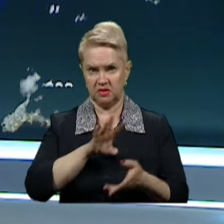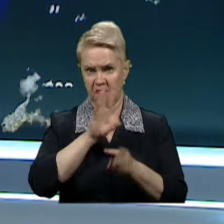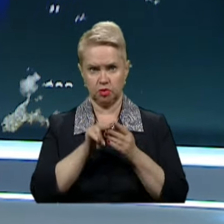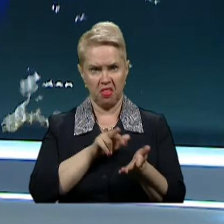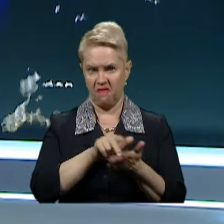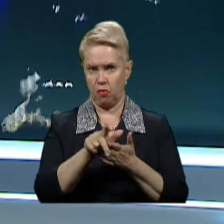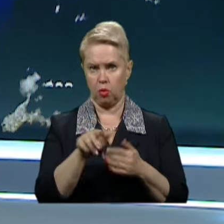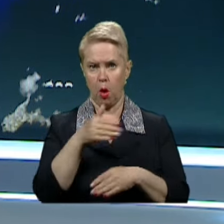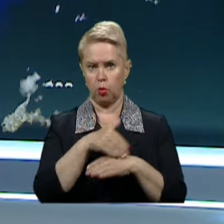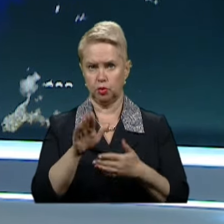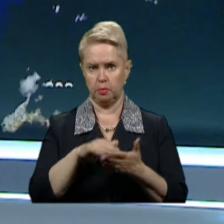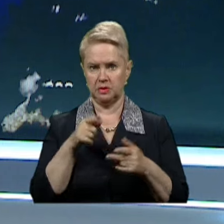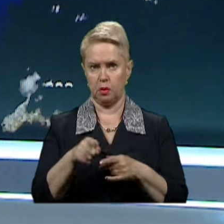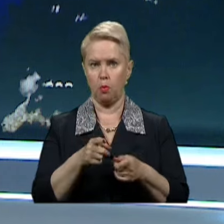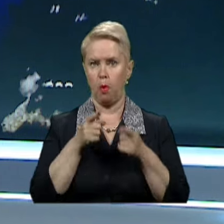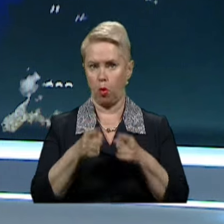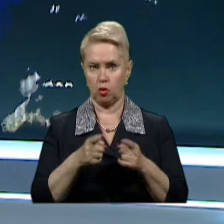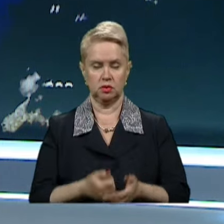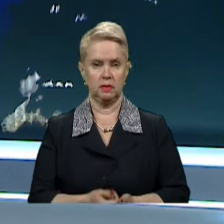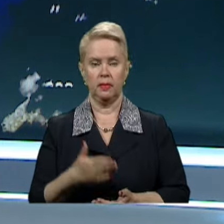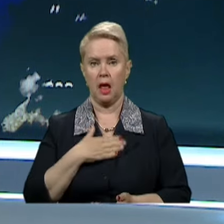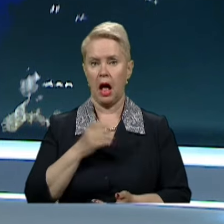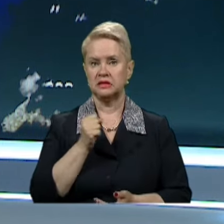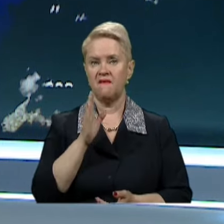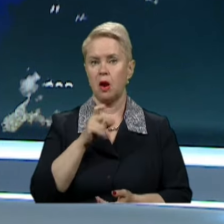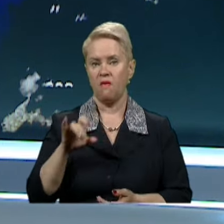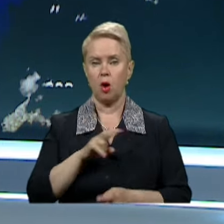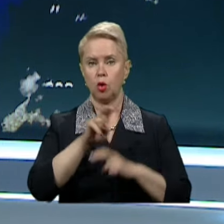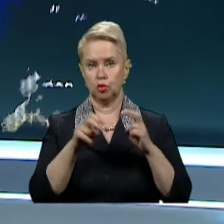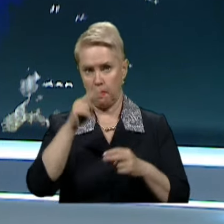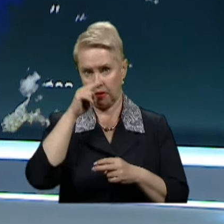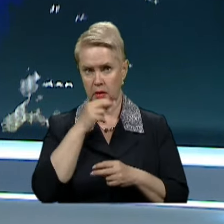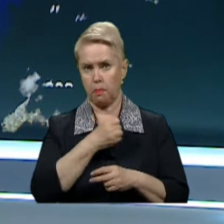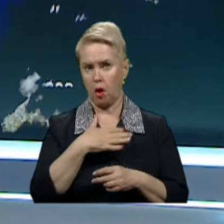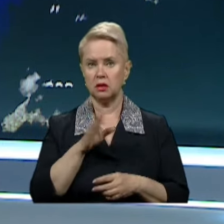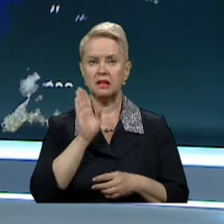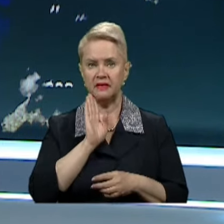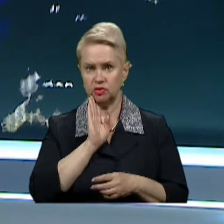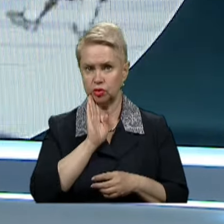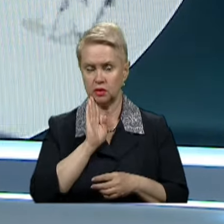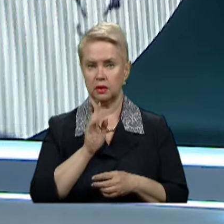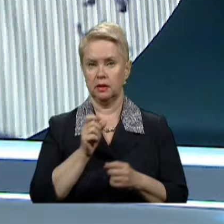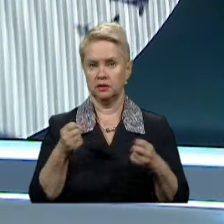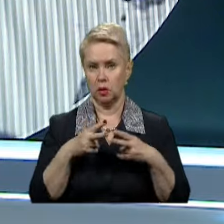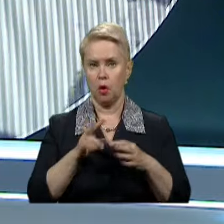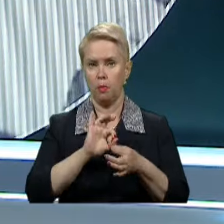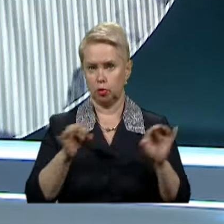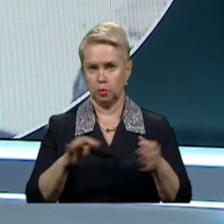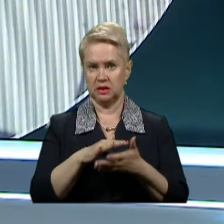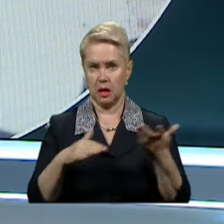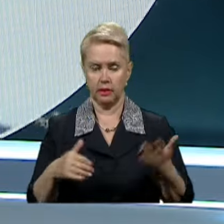не виходить на вулицю після її погроз? Наша Анастасія Вільхова розшукала батьків пораненої дівчини. Ексклюзивні подробиці